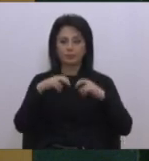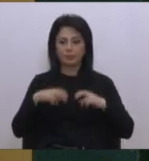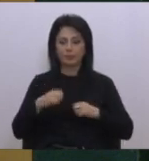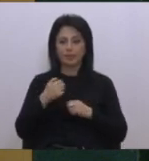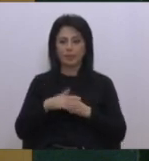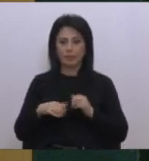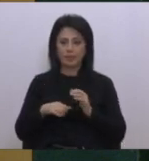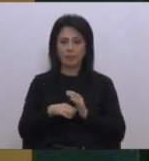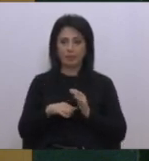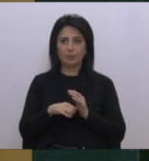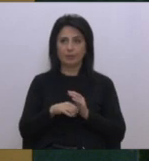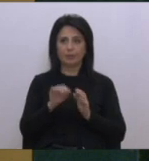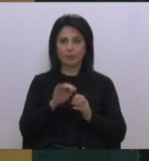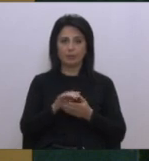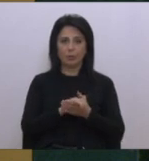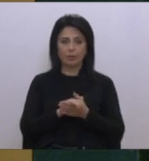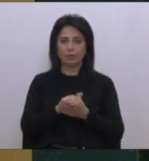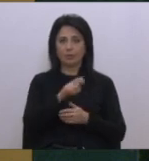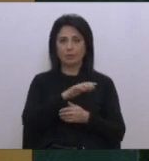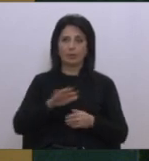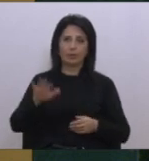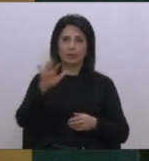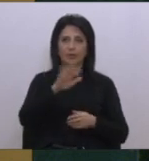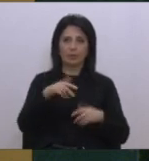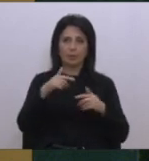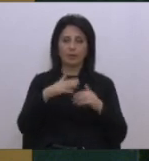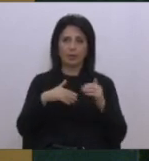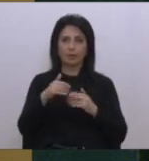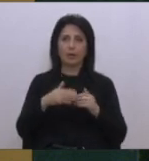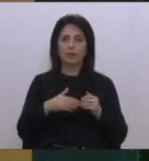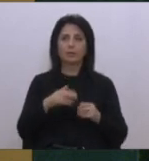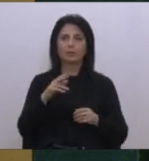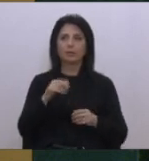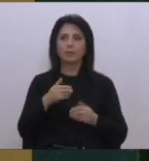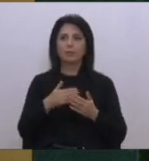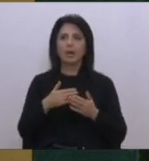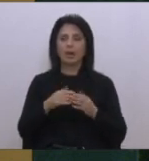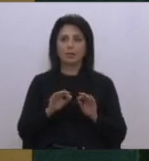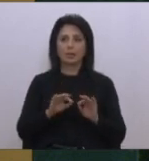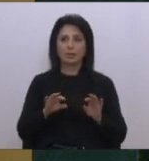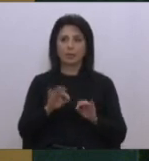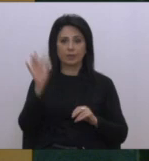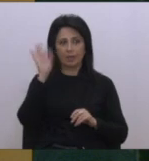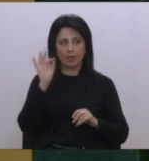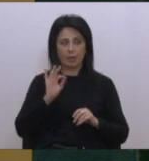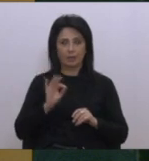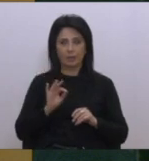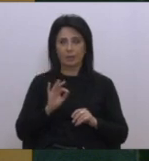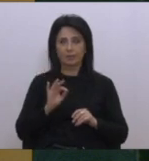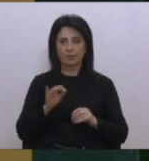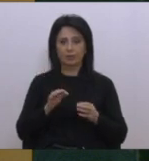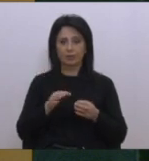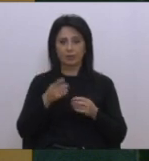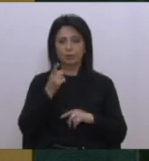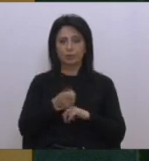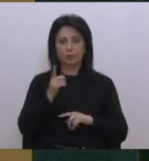ცენტრის დახმარებით ევროკავშირის წევრი ქვეყნების პრაქტიკა და მაგალითისთვის გეტყვით, რომ გერმანიაში